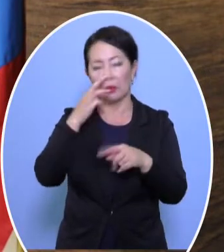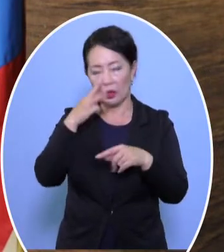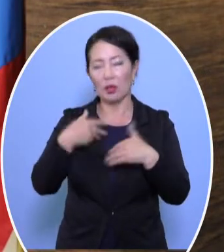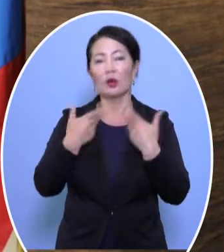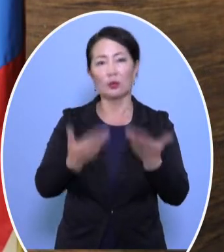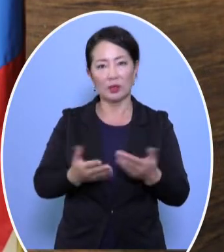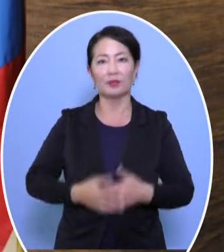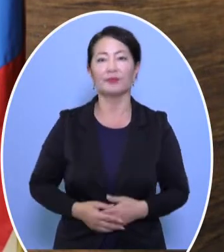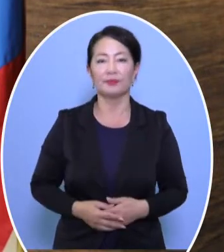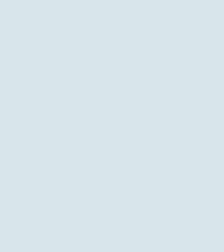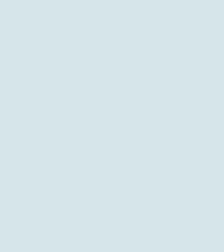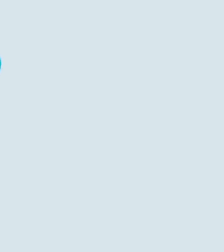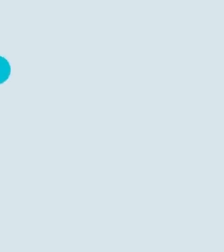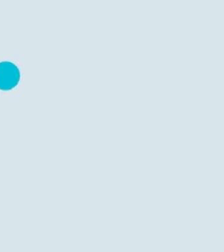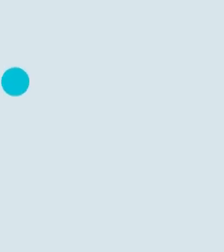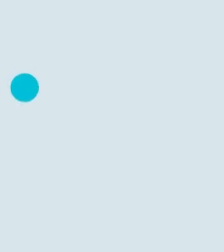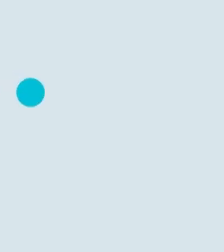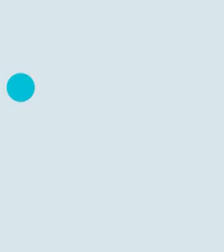гарсан талаар мэдээллийг хүрэх болно.